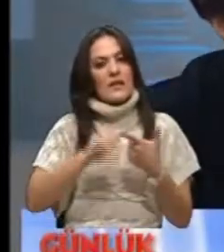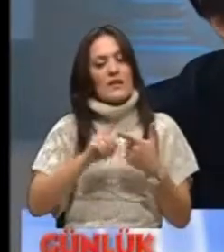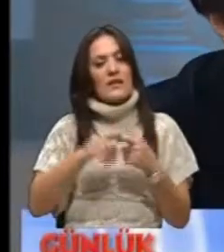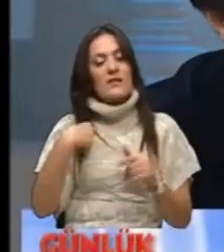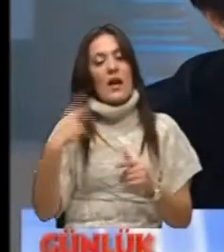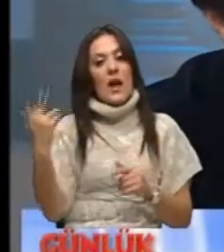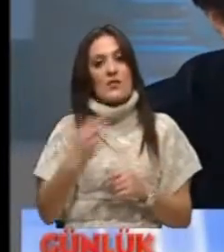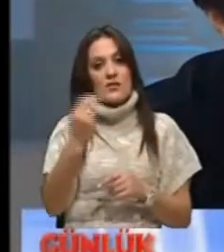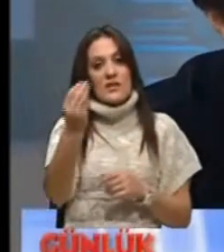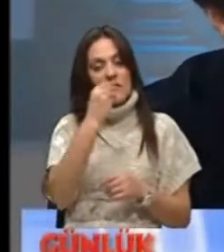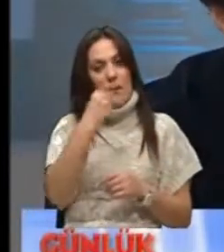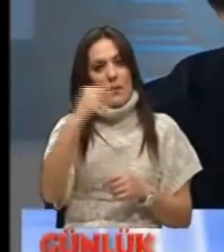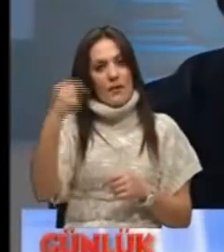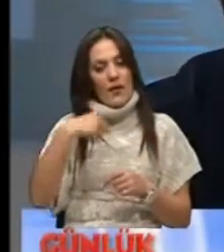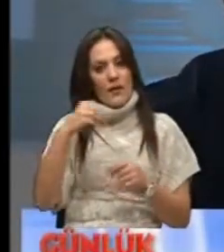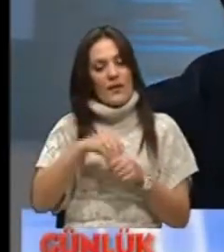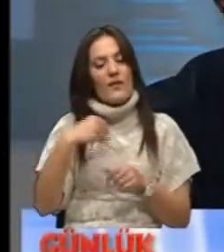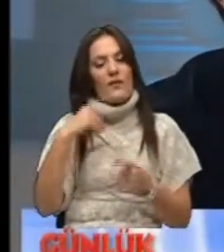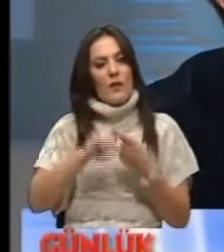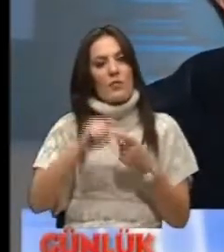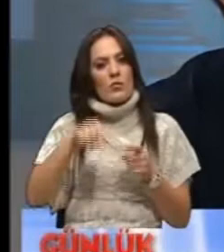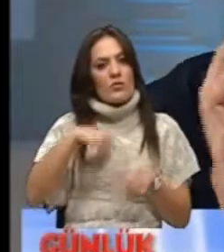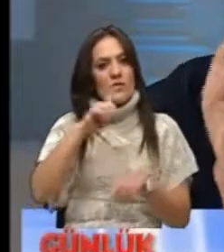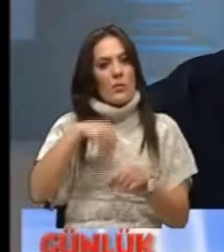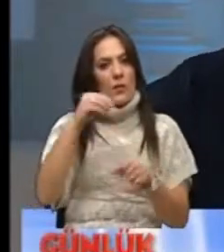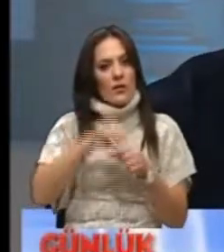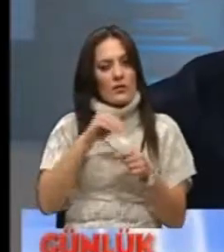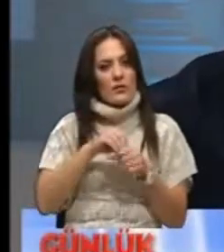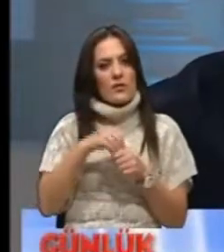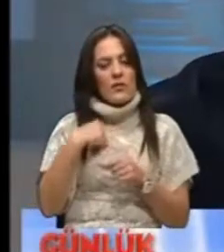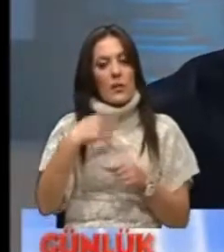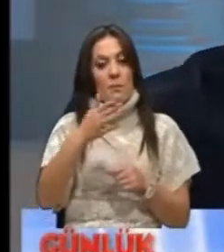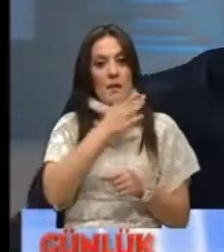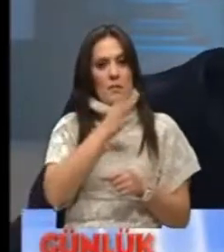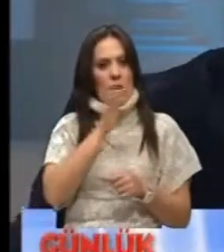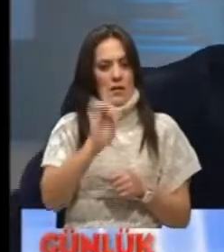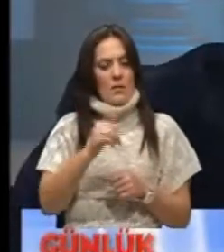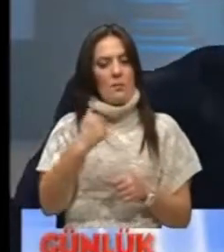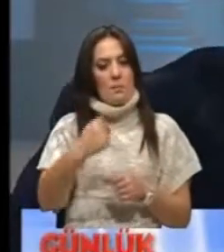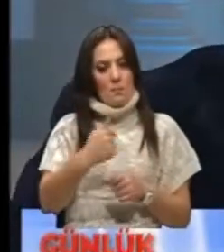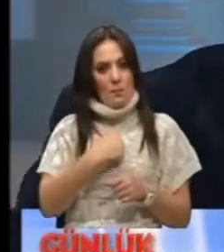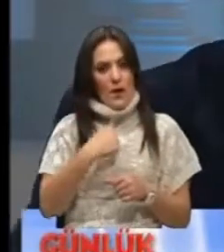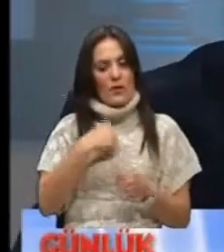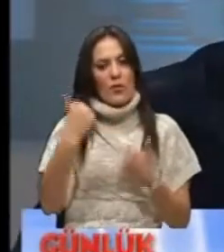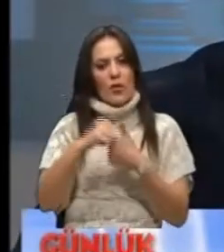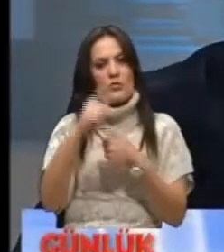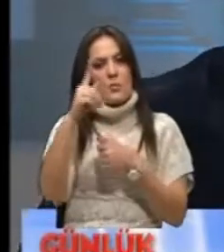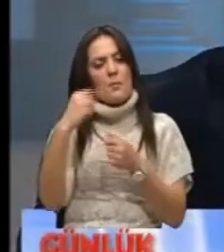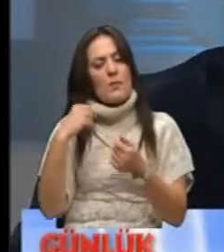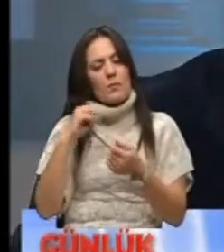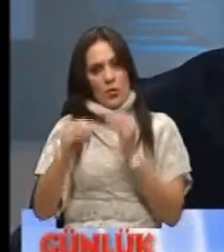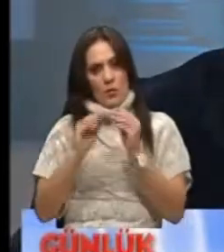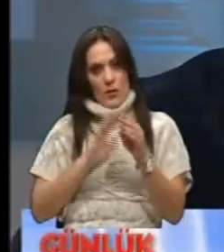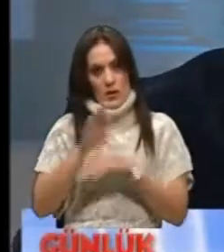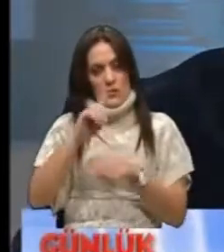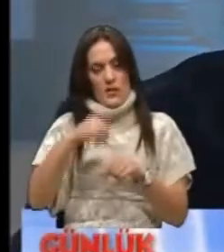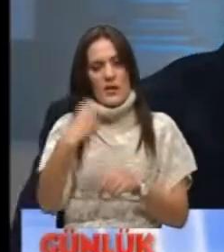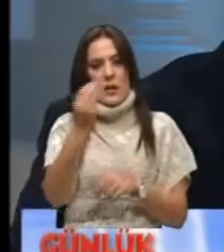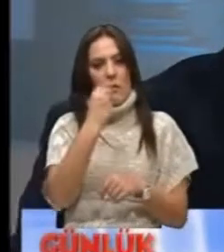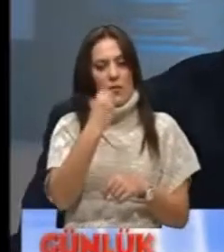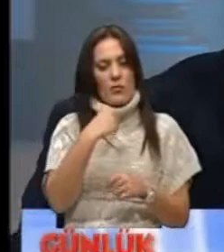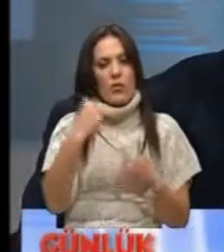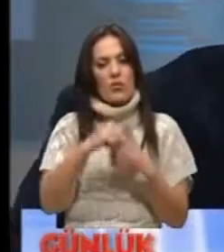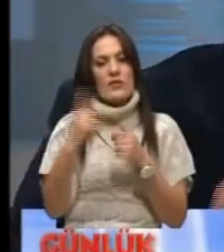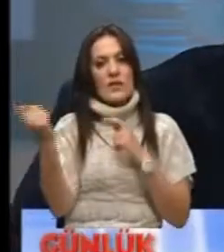aşırı yeme tetikleyicilerini ve bu zamanları fark etmek. Yani ben kocamla bir problem yaşadığımda yemek